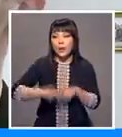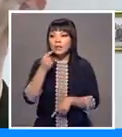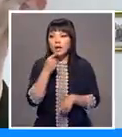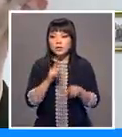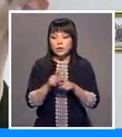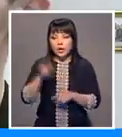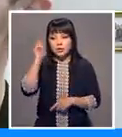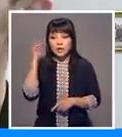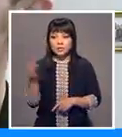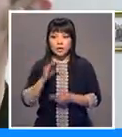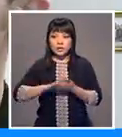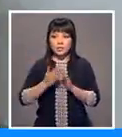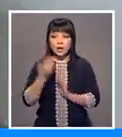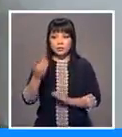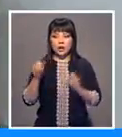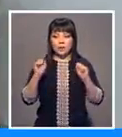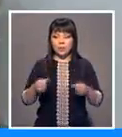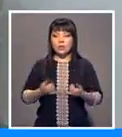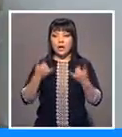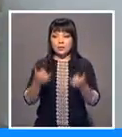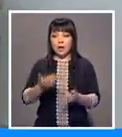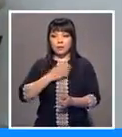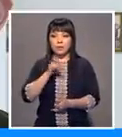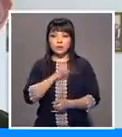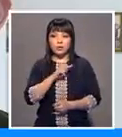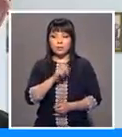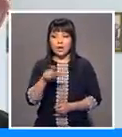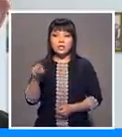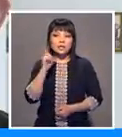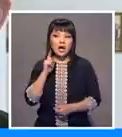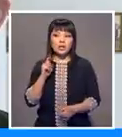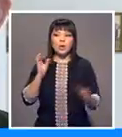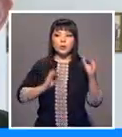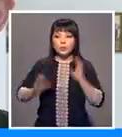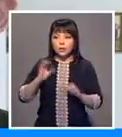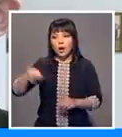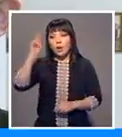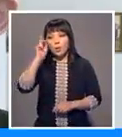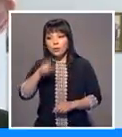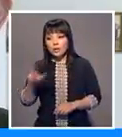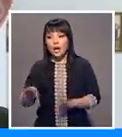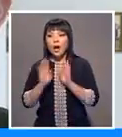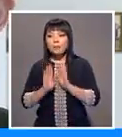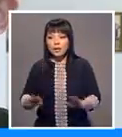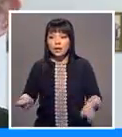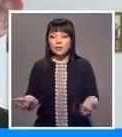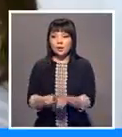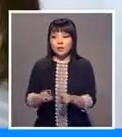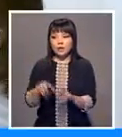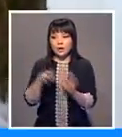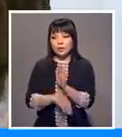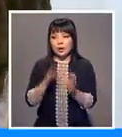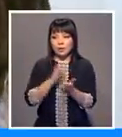меңгеруге де жағдай жасалған. Біздің қатарымызда жұмысшы жастар да, студенттер де, оқушылар да, тіпті кішкентай бүлдіршіндер де